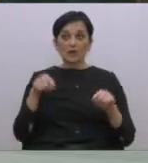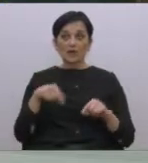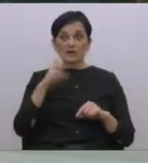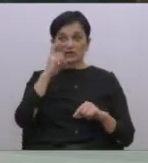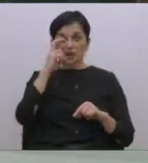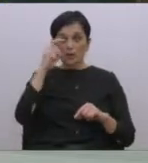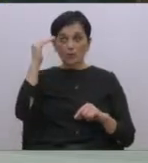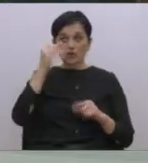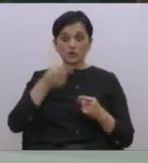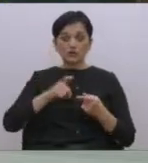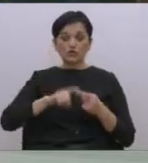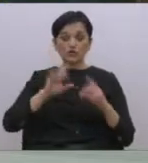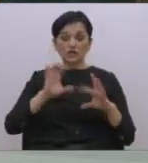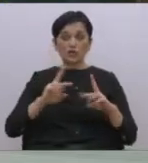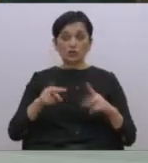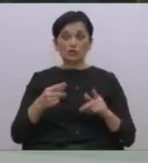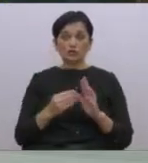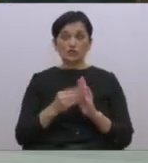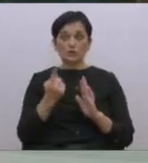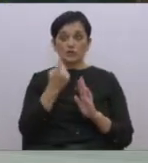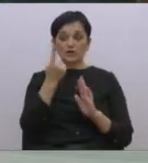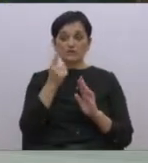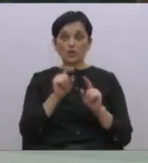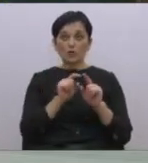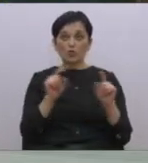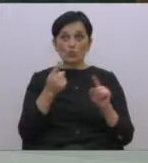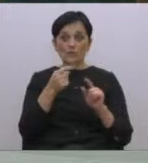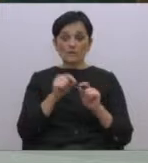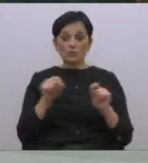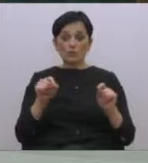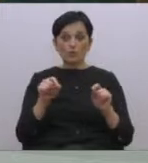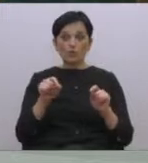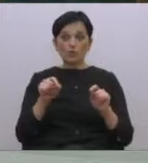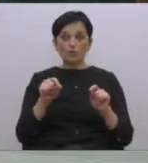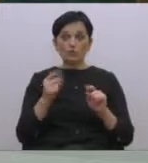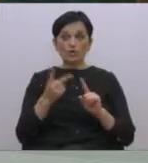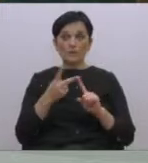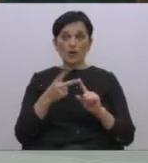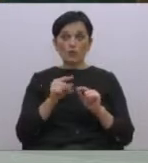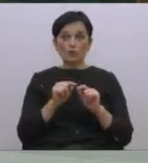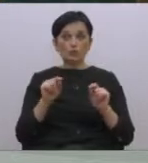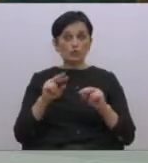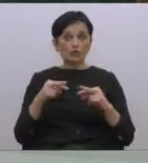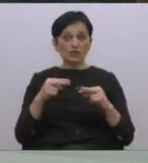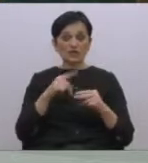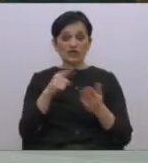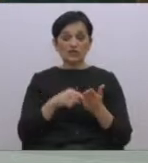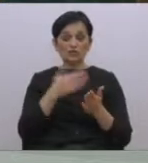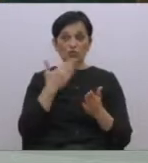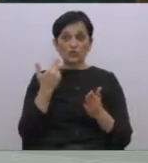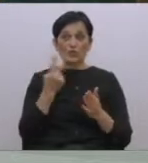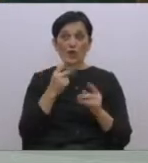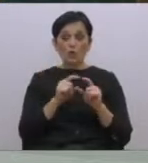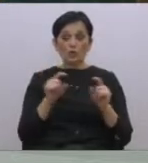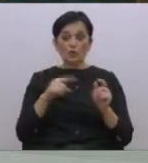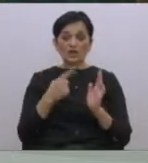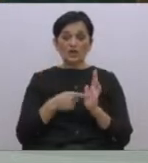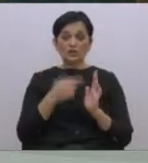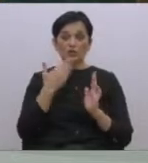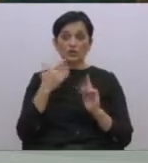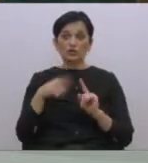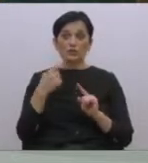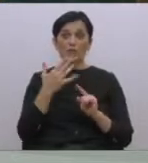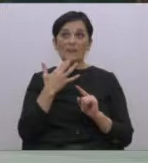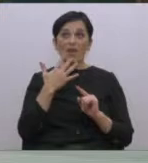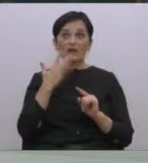სახელმწიფო ბაჟის შესახებ განვითარება. პირველ მუხლის პირველ პუნქტთან და მეორე პუნქტთან არ არის კითხვები, მეორე მუხთან არ არის კითხვები. შემდეგი